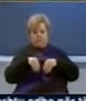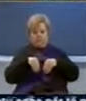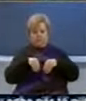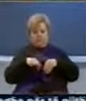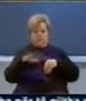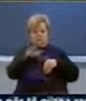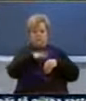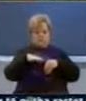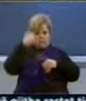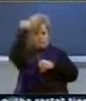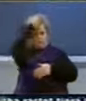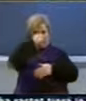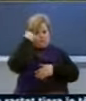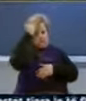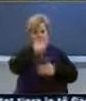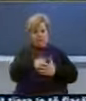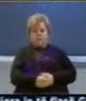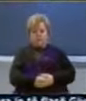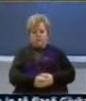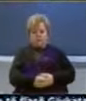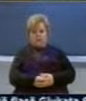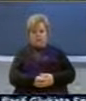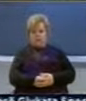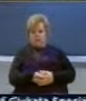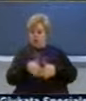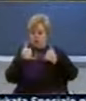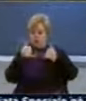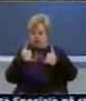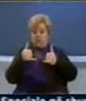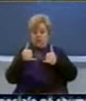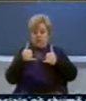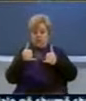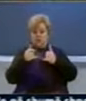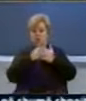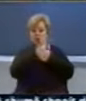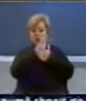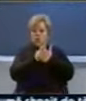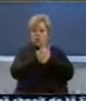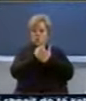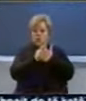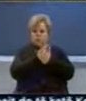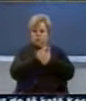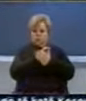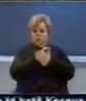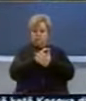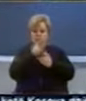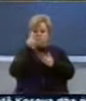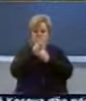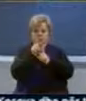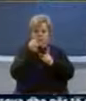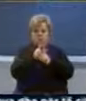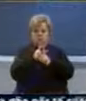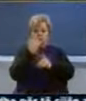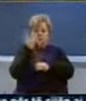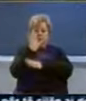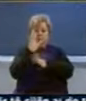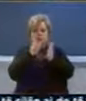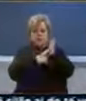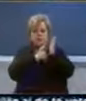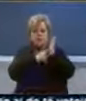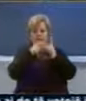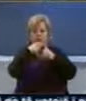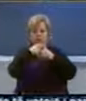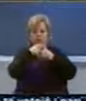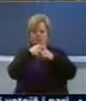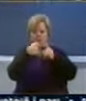teritorin e Republikës së Kosovës. Dhe tash ai dyshimi kohës se nga këmbëngulësia e zonjës së madhe në Kibe Kelmendi,